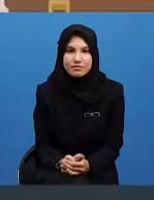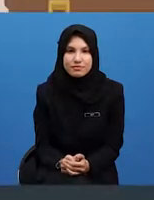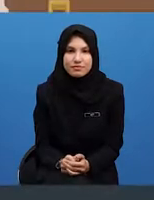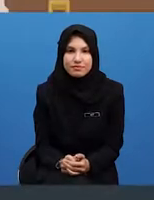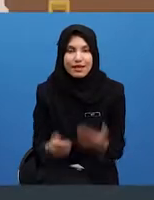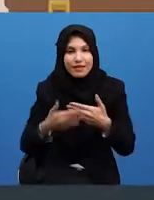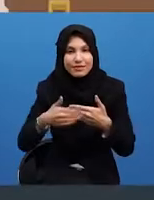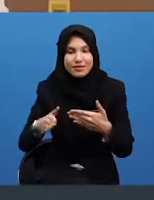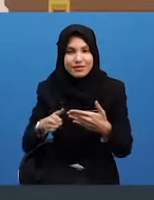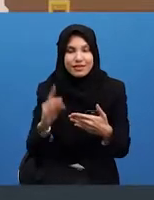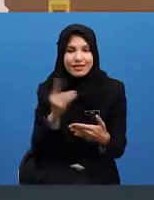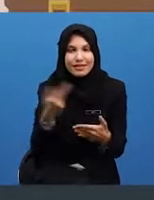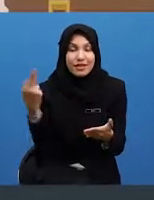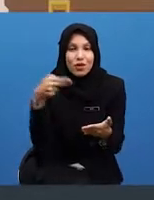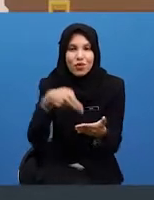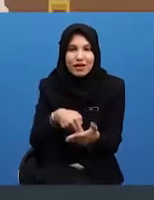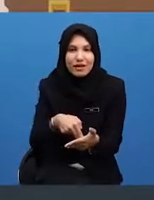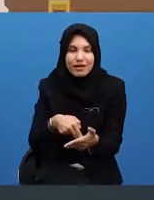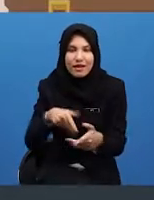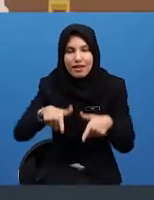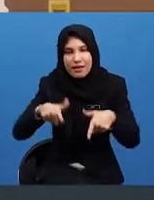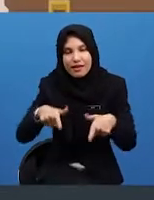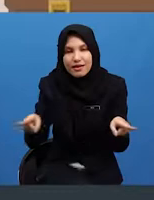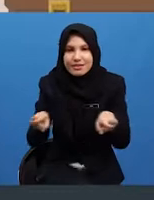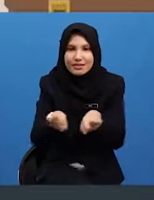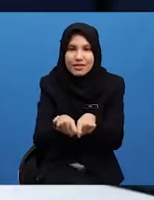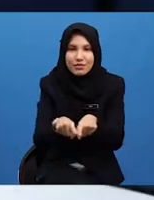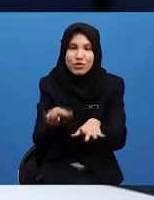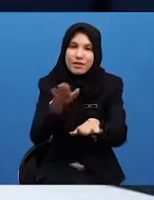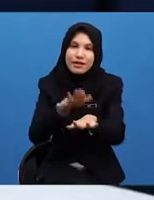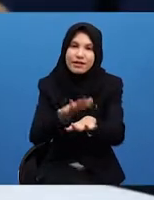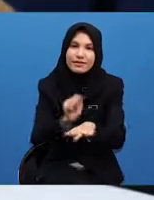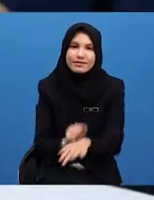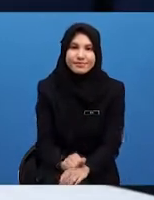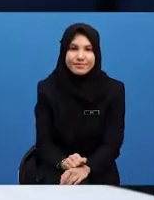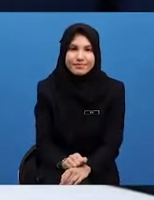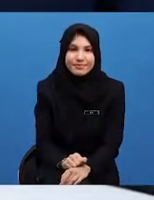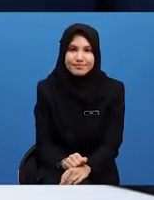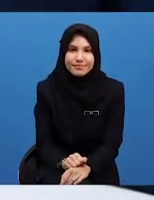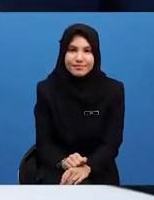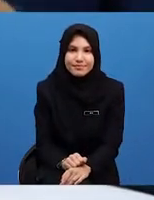Seterusnya, kita ulangi langkah yang sama untuk bahagian atas.